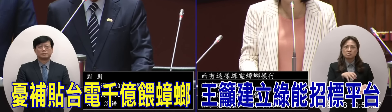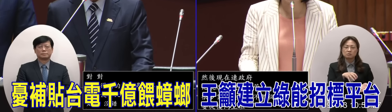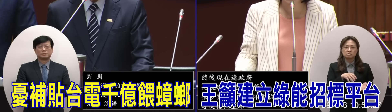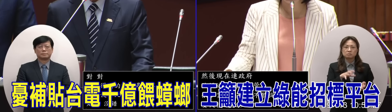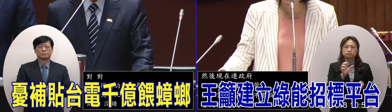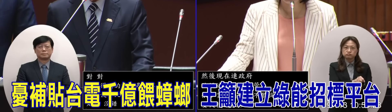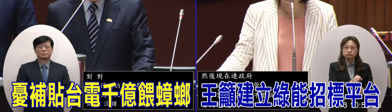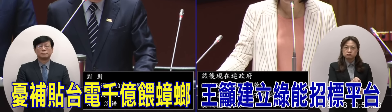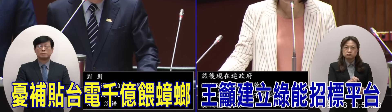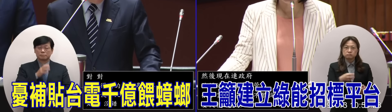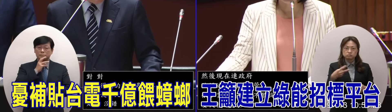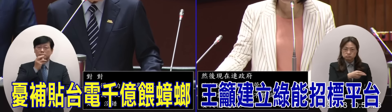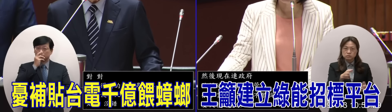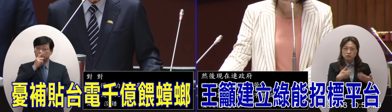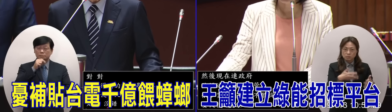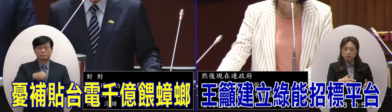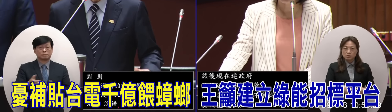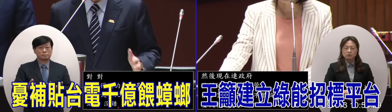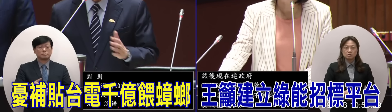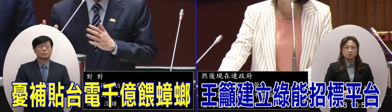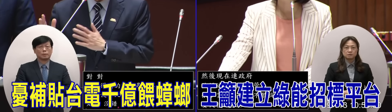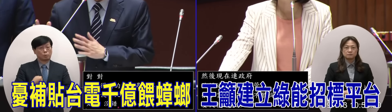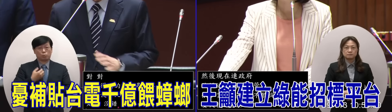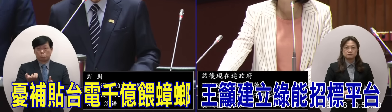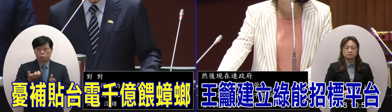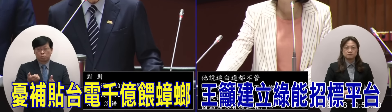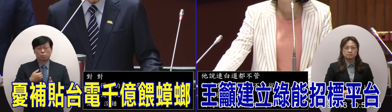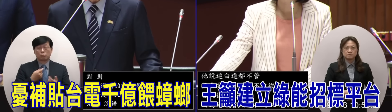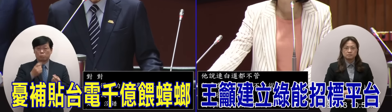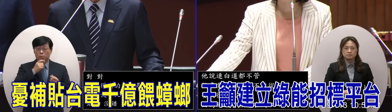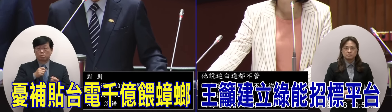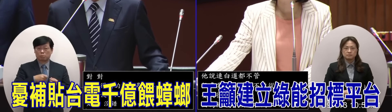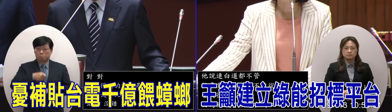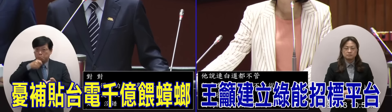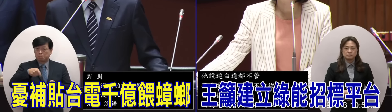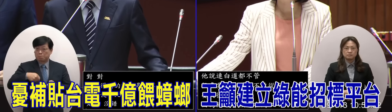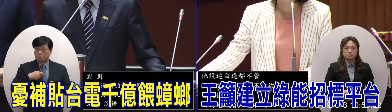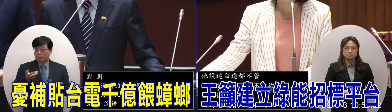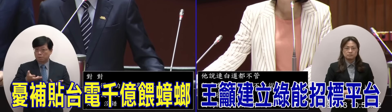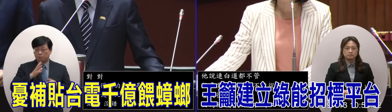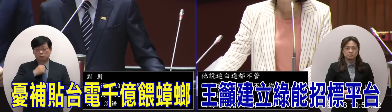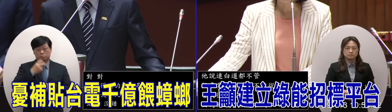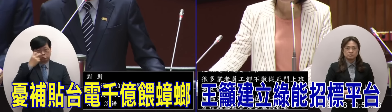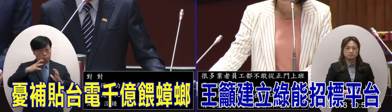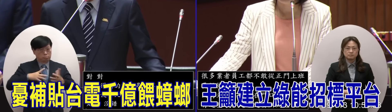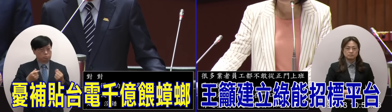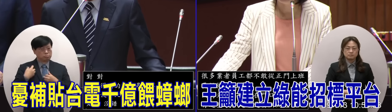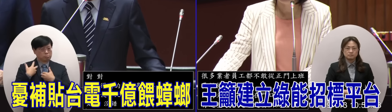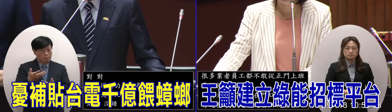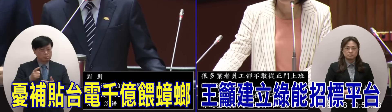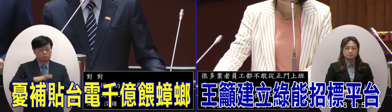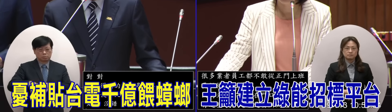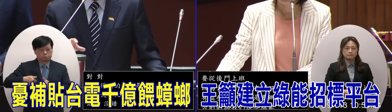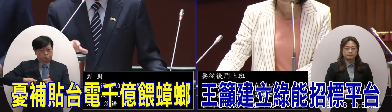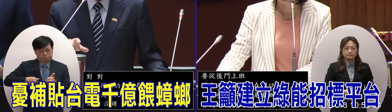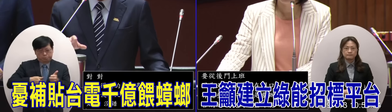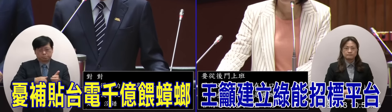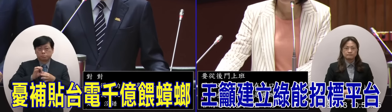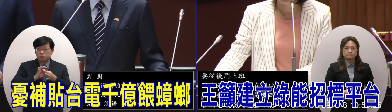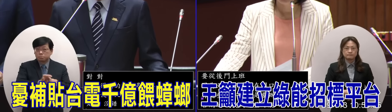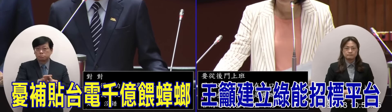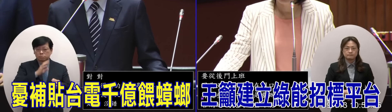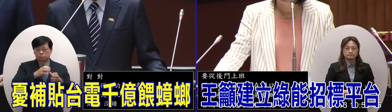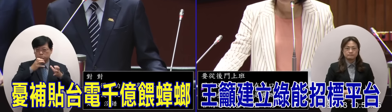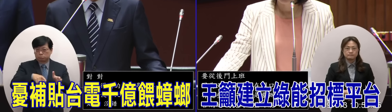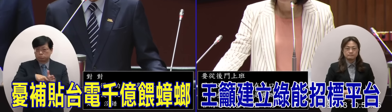去？ 是的，没错。这件事情虽然我们刚刚我说的那一段，但是我们的检调单位还是持续的已经